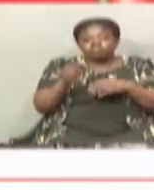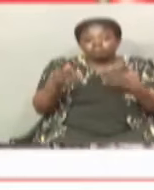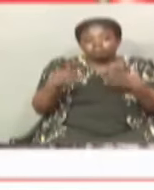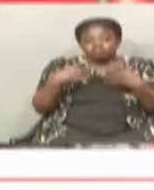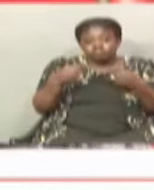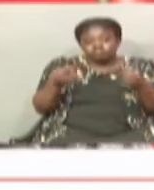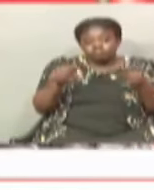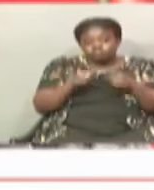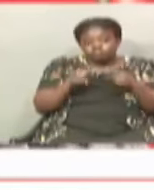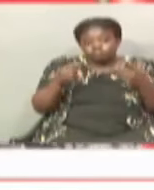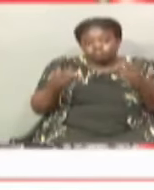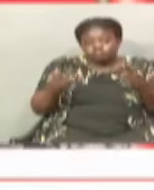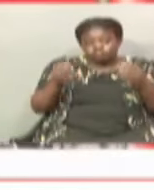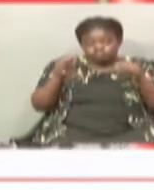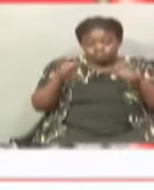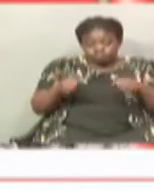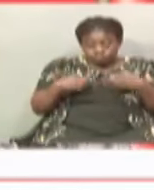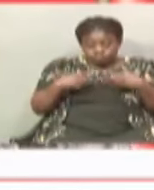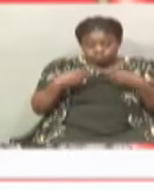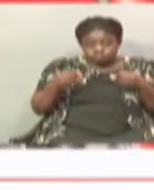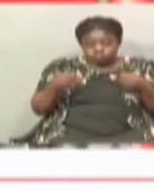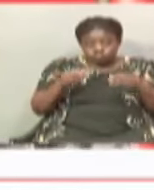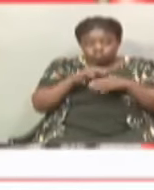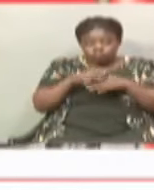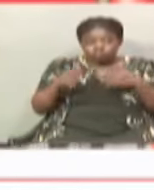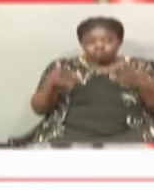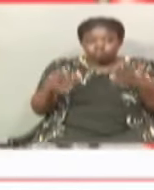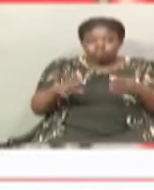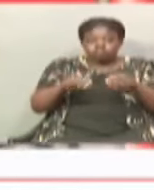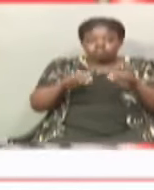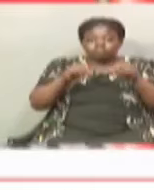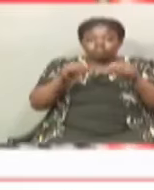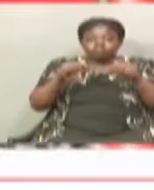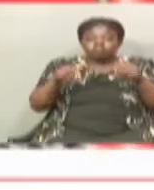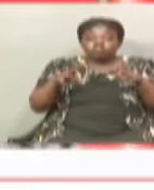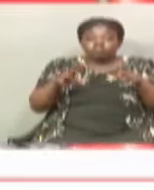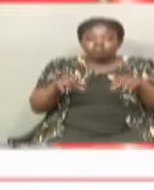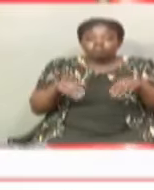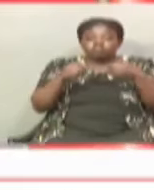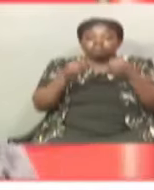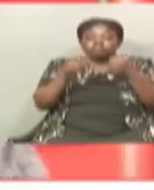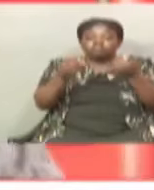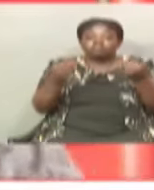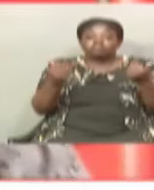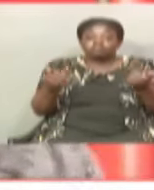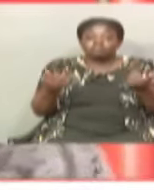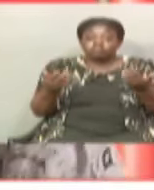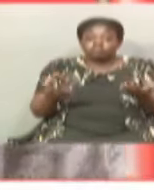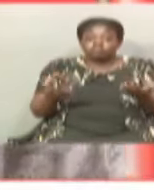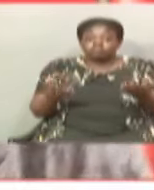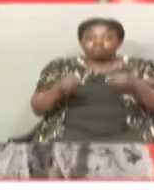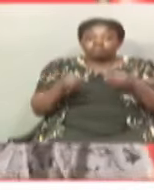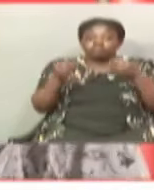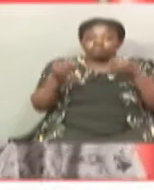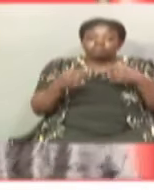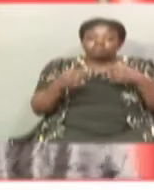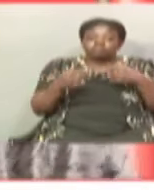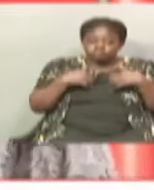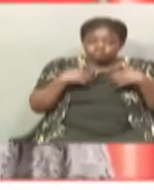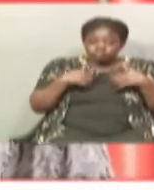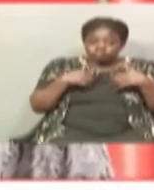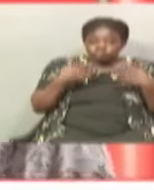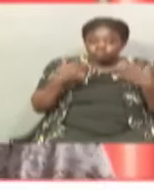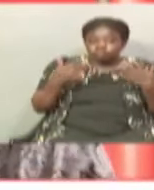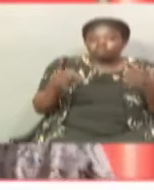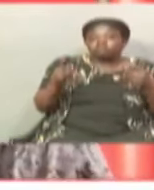obwennyanja bwakona tusobola obbukaza ne tubukubamu pawuda ne tumuwa abaana ne tumuwa ebisolo. Ate